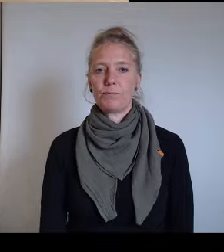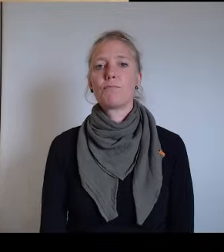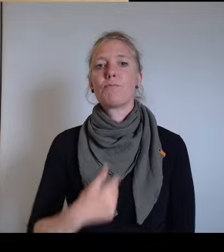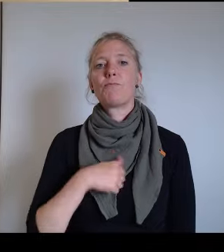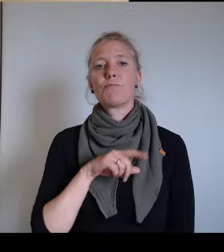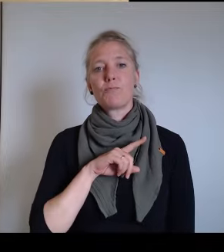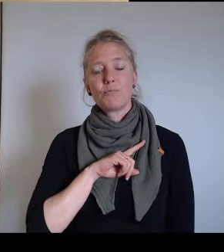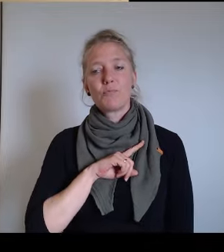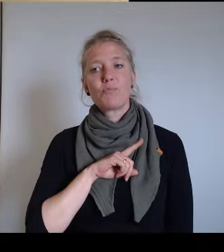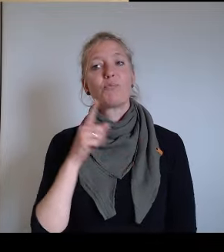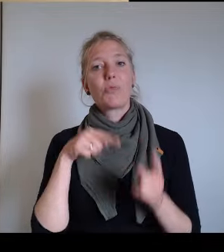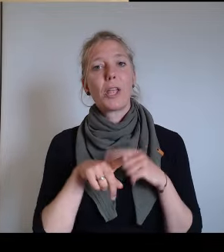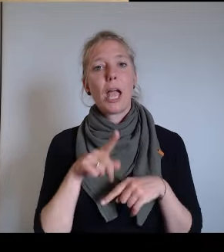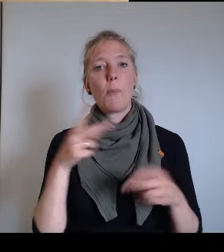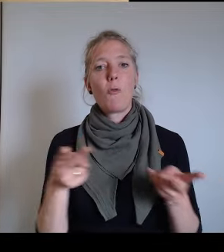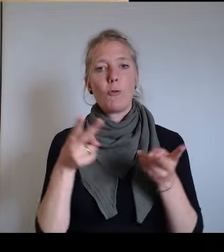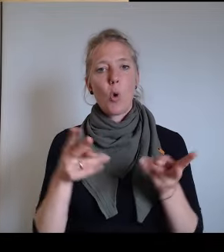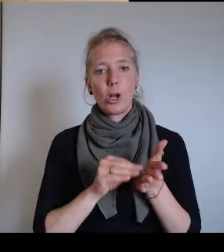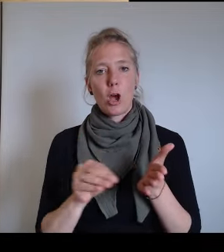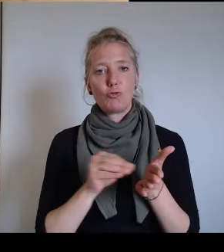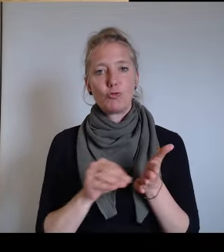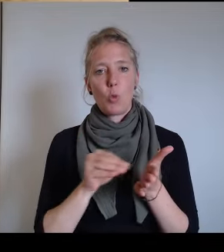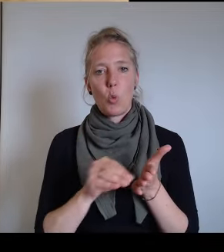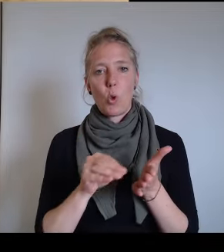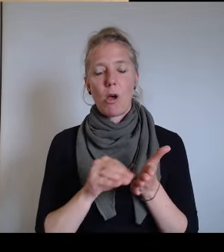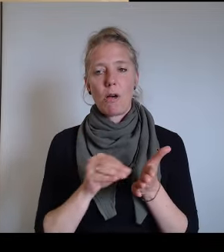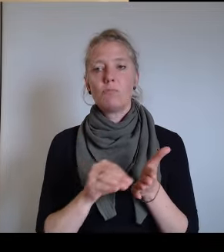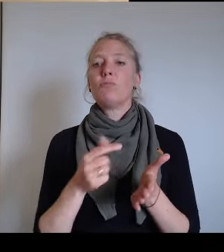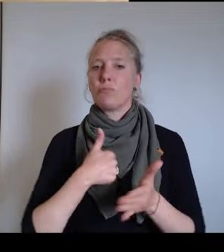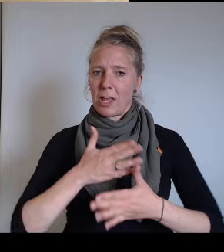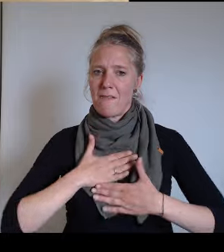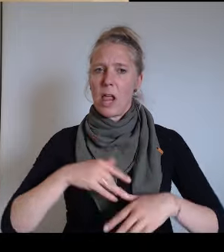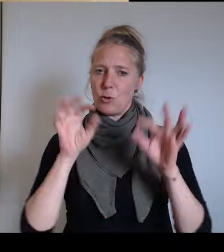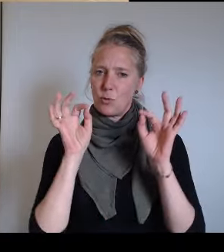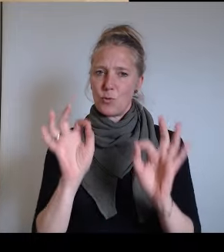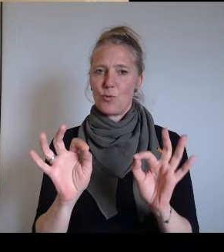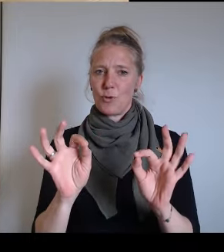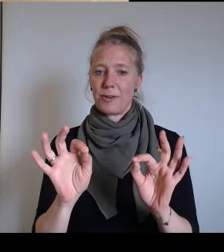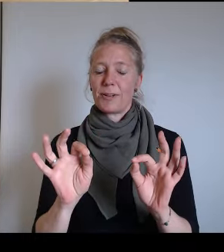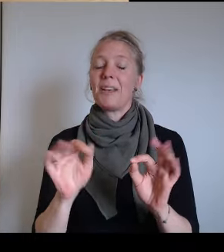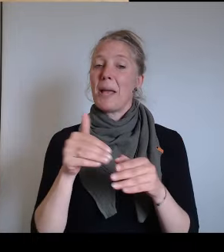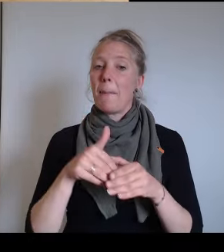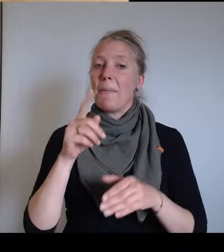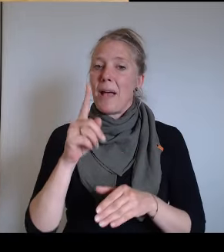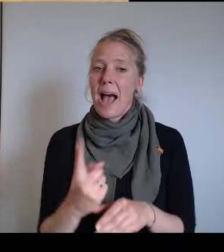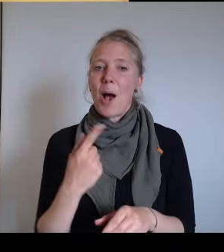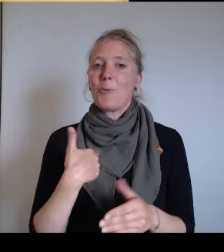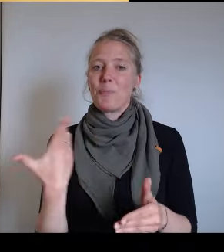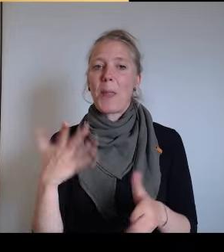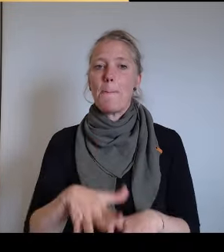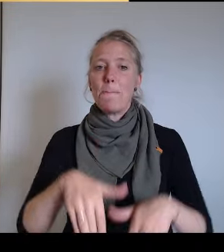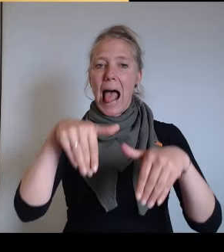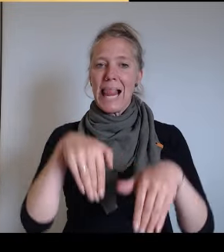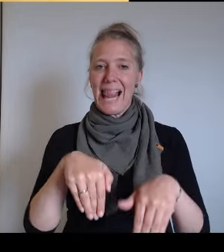Ich gehe auf eine Förderschule. Dort gefällt es mir gut. Ich mache dort auch Ballett. Ich